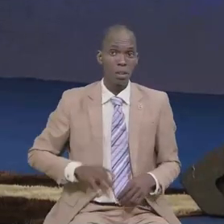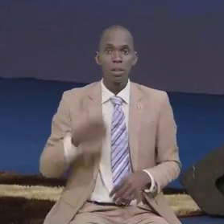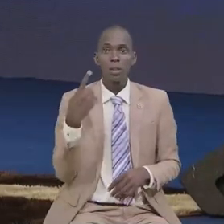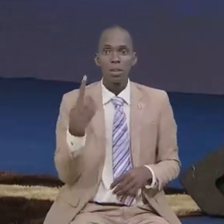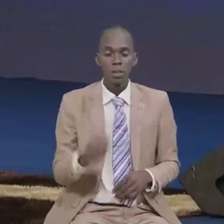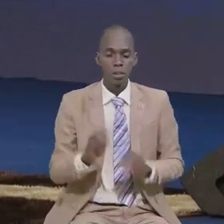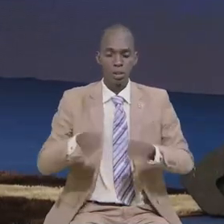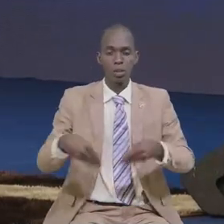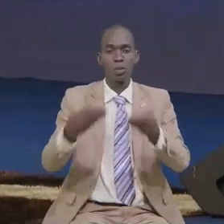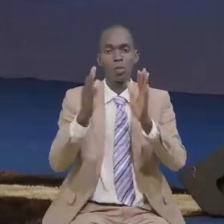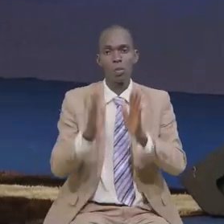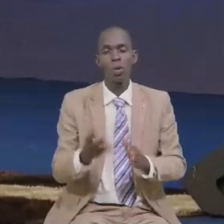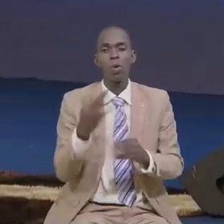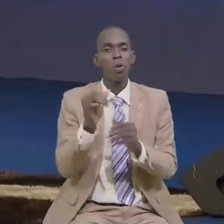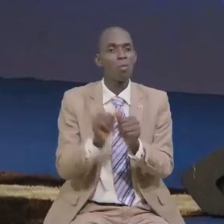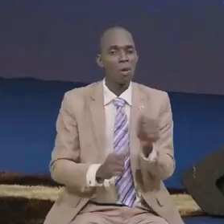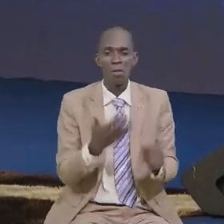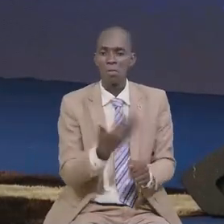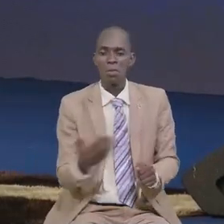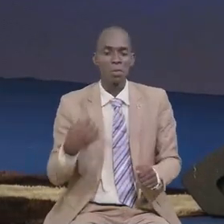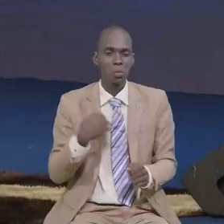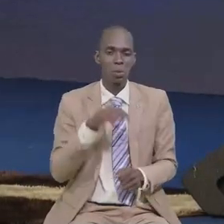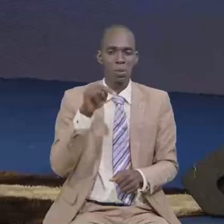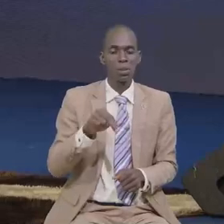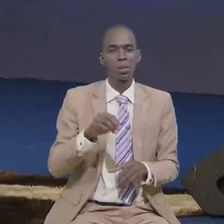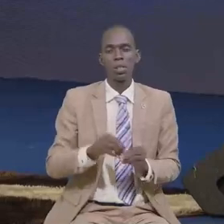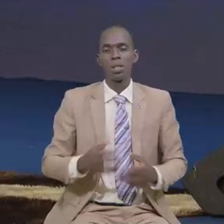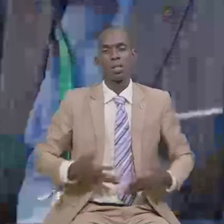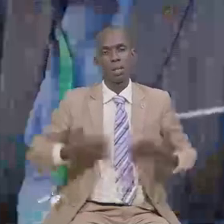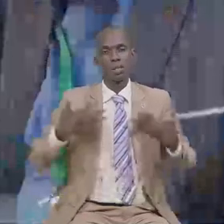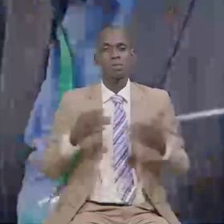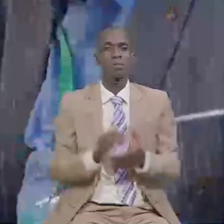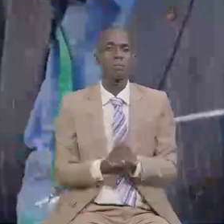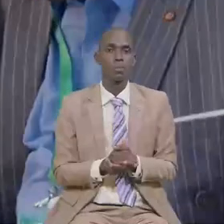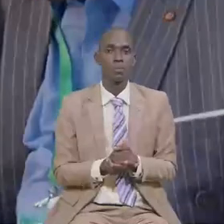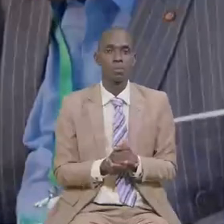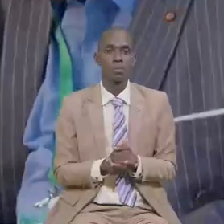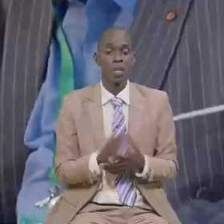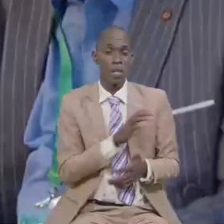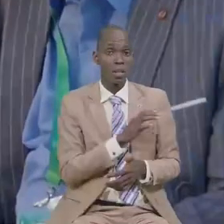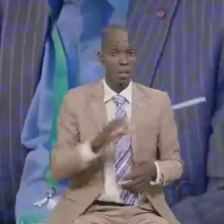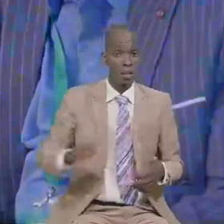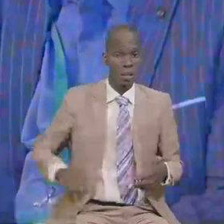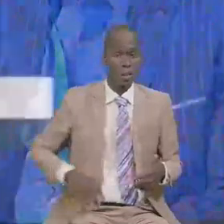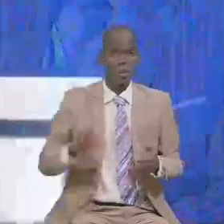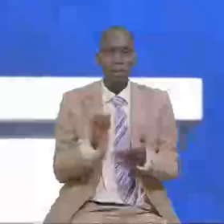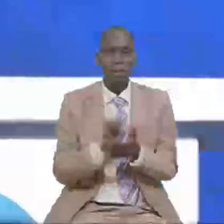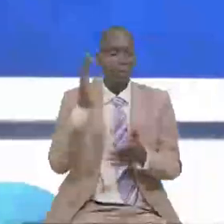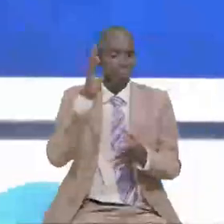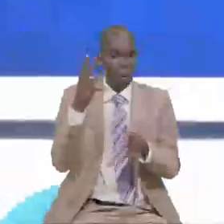Seigneur, Christ celui qui pourvoit à tout besoin dans la vie,